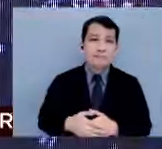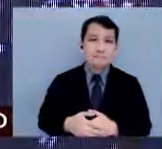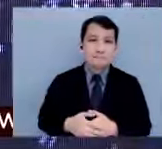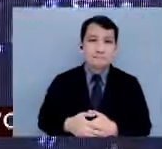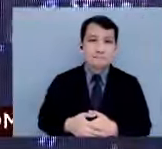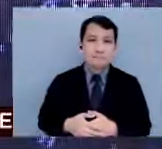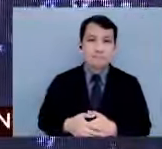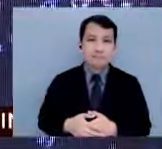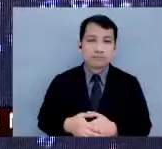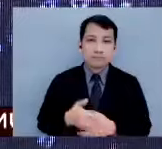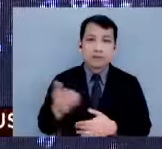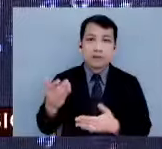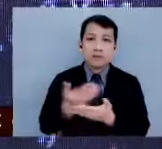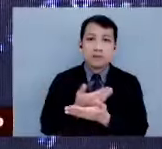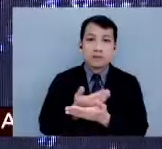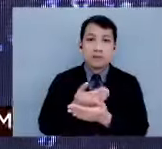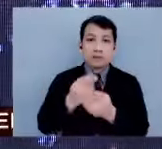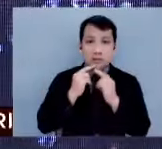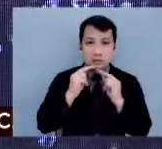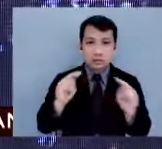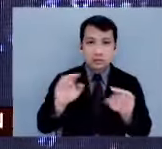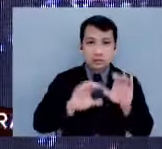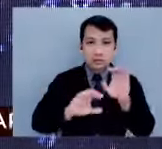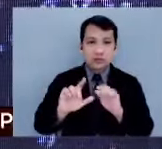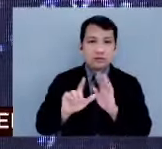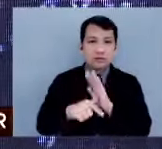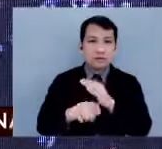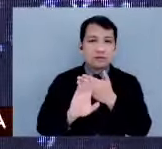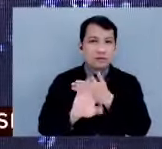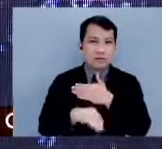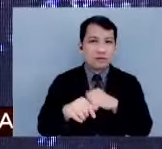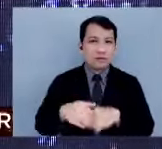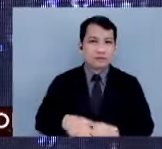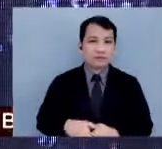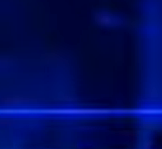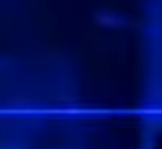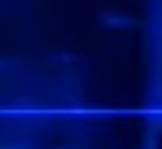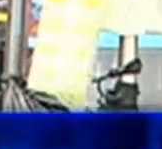May iahatid pa akong showbiz chika, kaya dyan lang kayo mga kapatid!